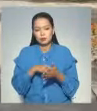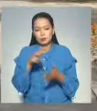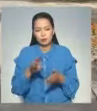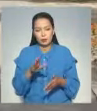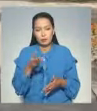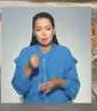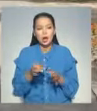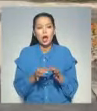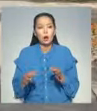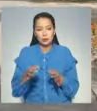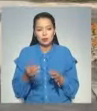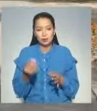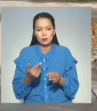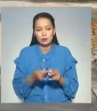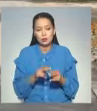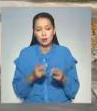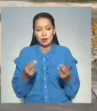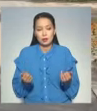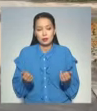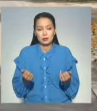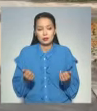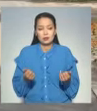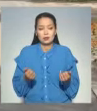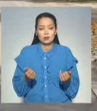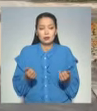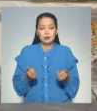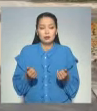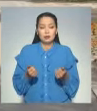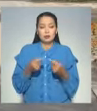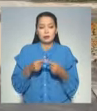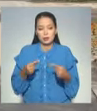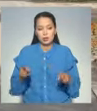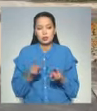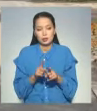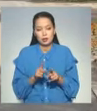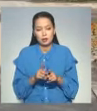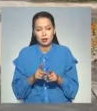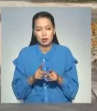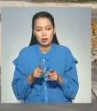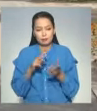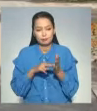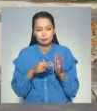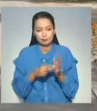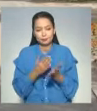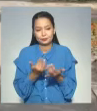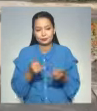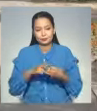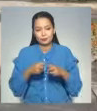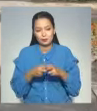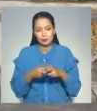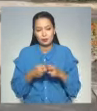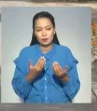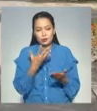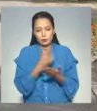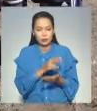ауданына. Әрине, бұл біздің контролімізде, бақылауымызда тұр бұл нәрсе, бұл мәселелер. Енді өз